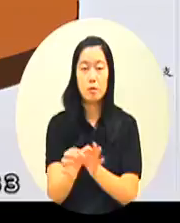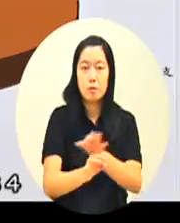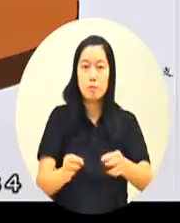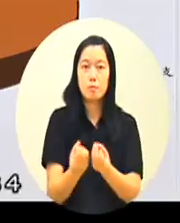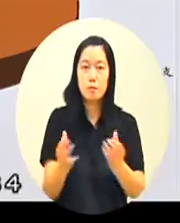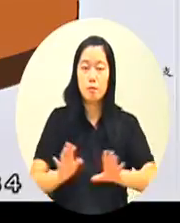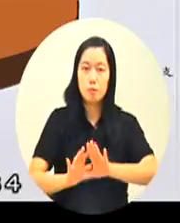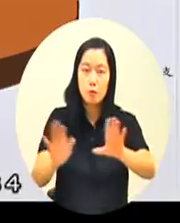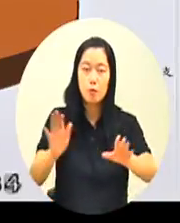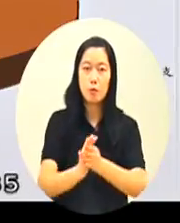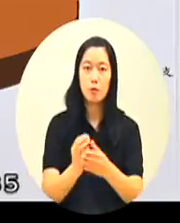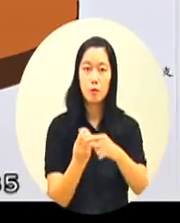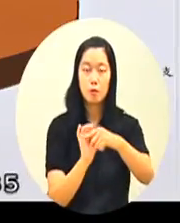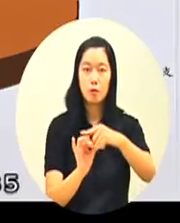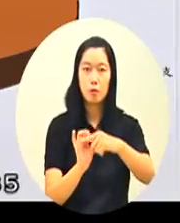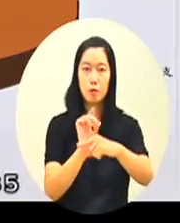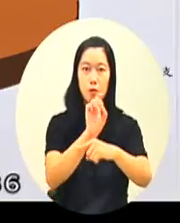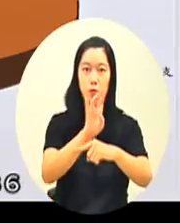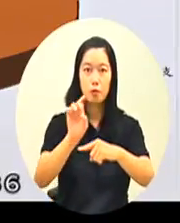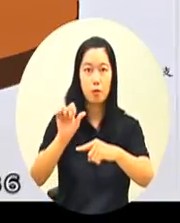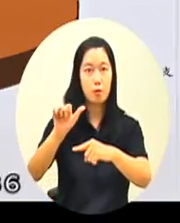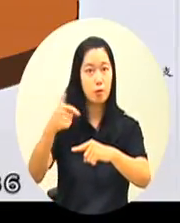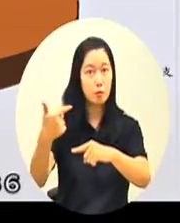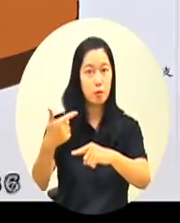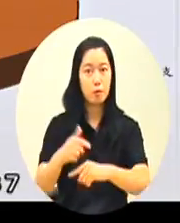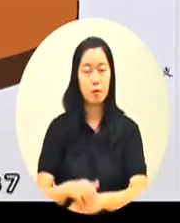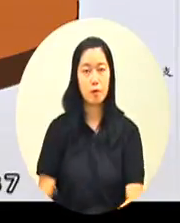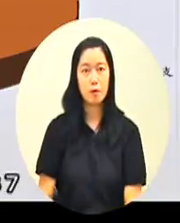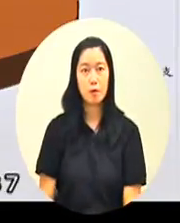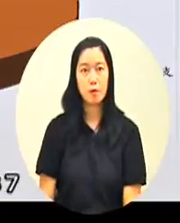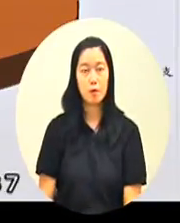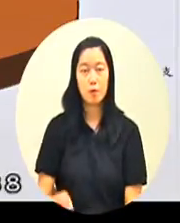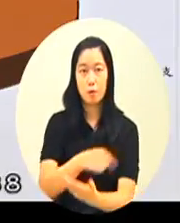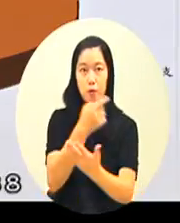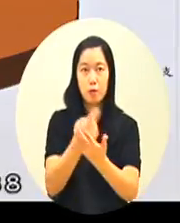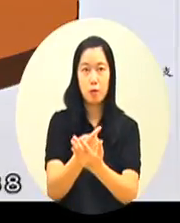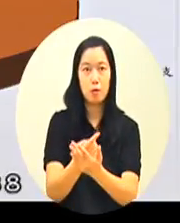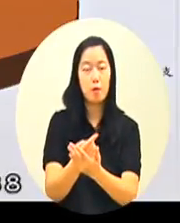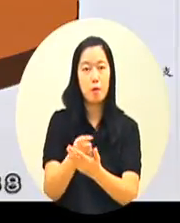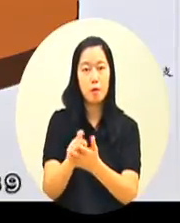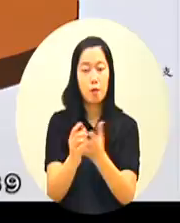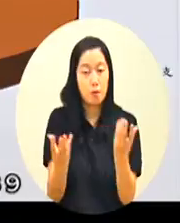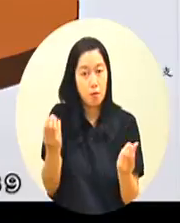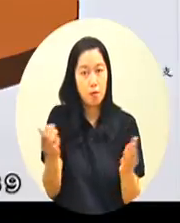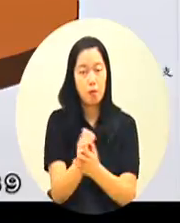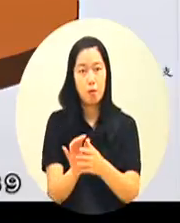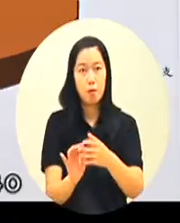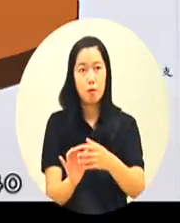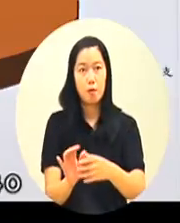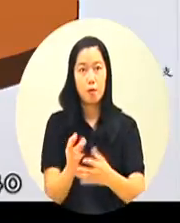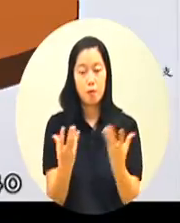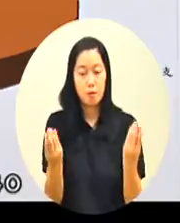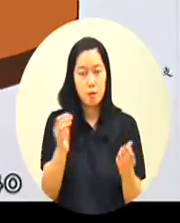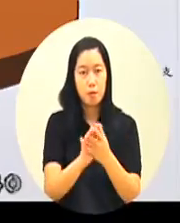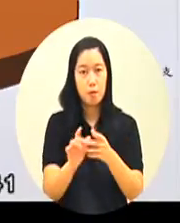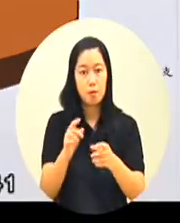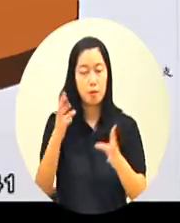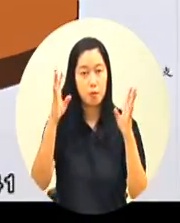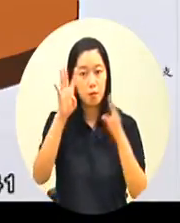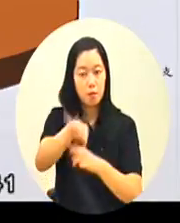出占了14.56%。那整个经支门的比例是经常